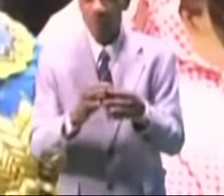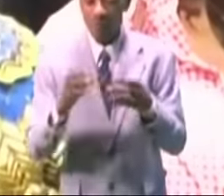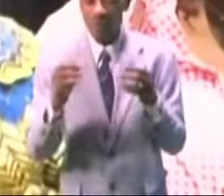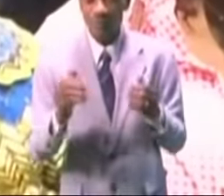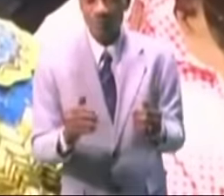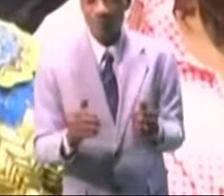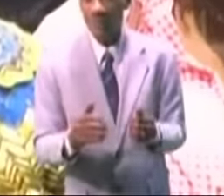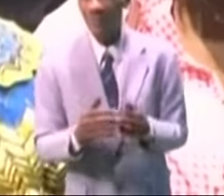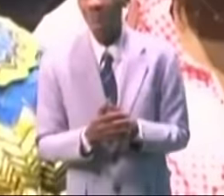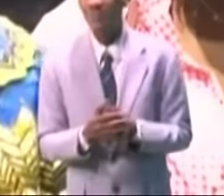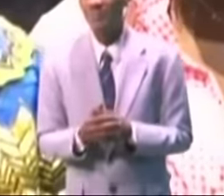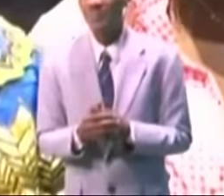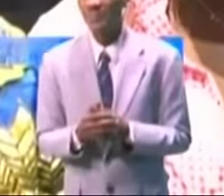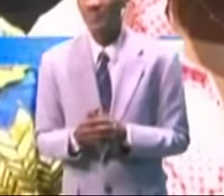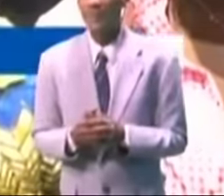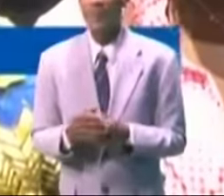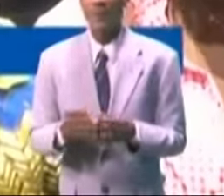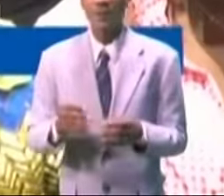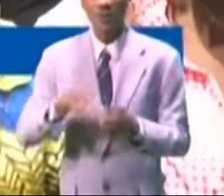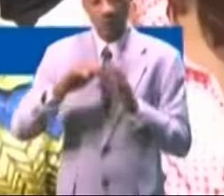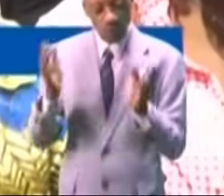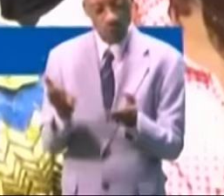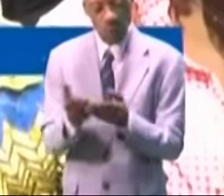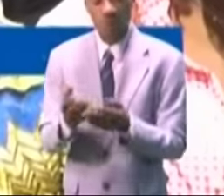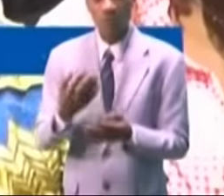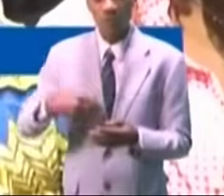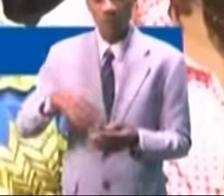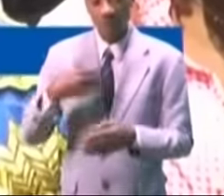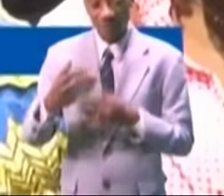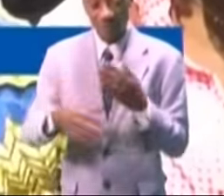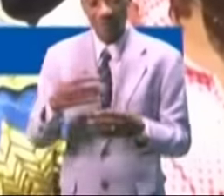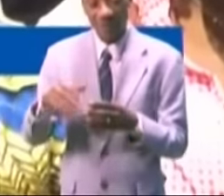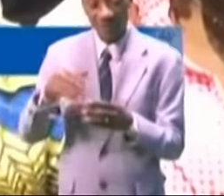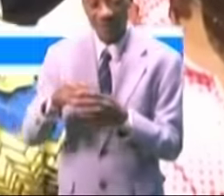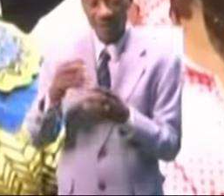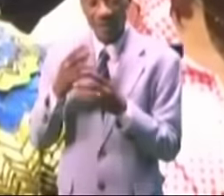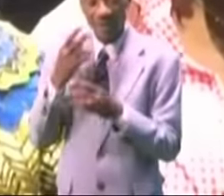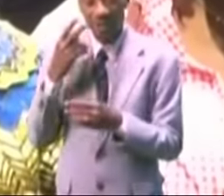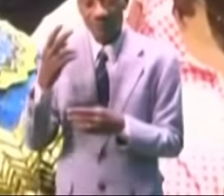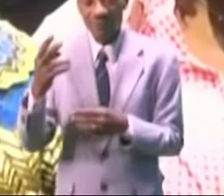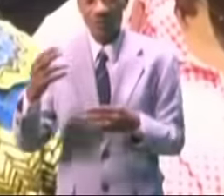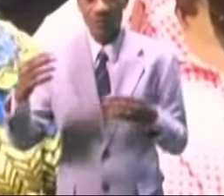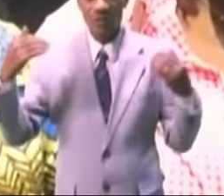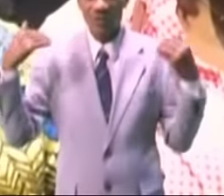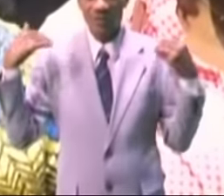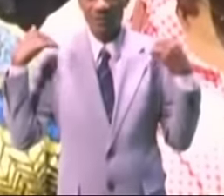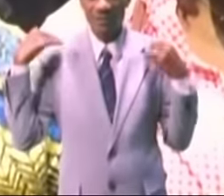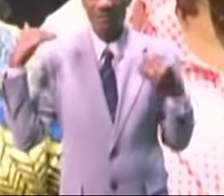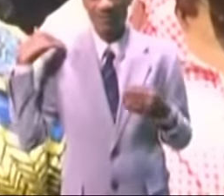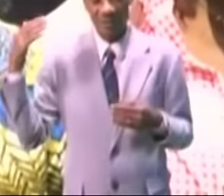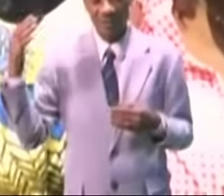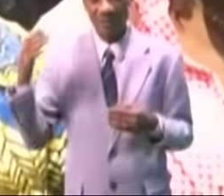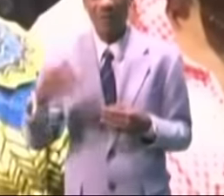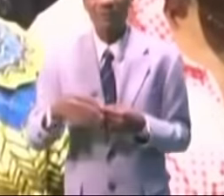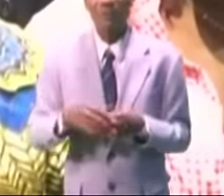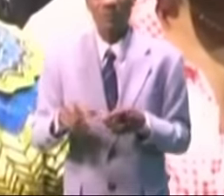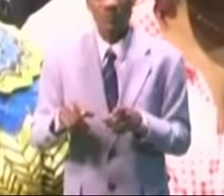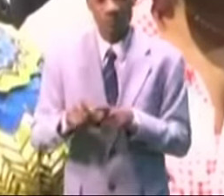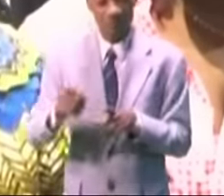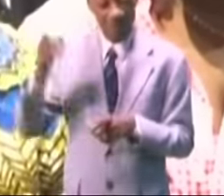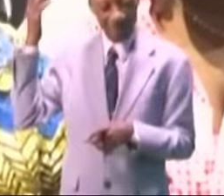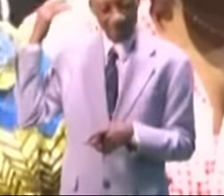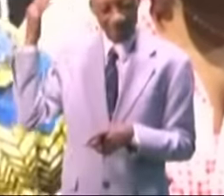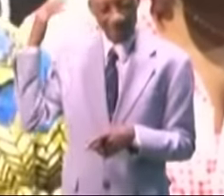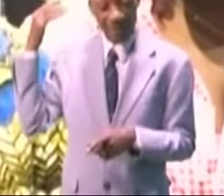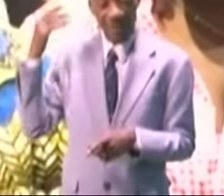mettre en œuvre la vision du chef de l'État, le président de la République qui a bien voulu nous confier ce mandat. Et donc nous